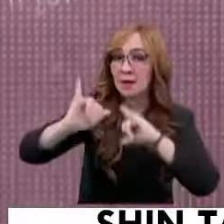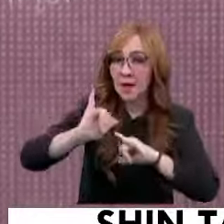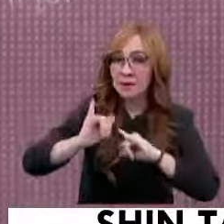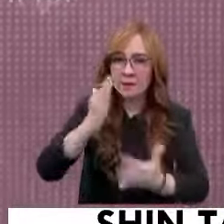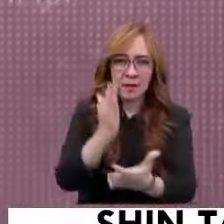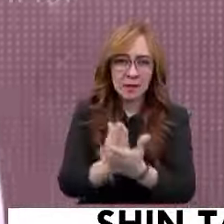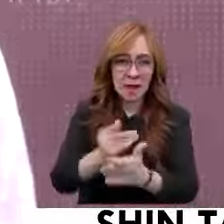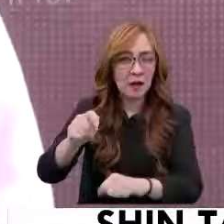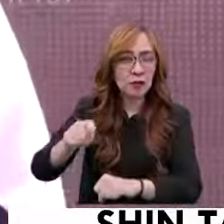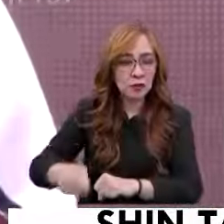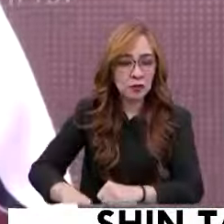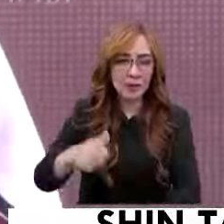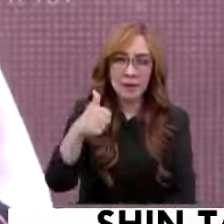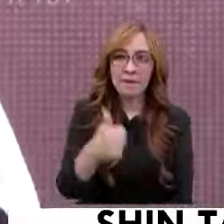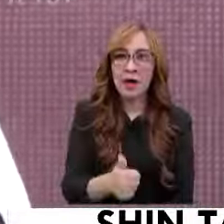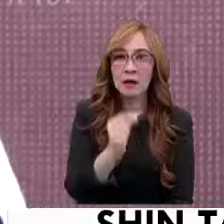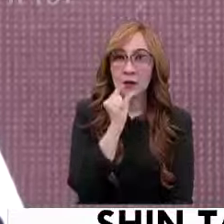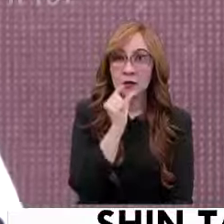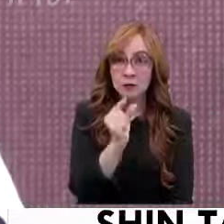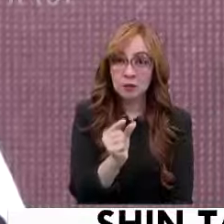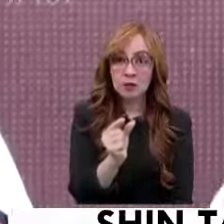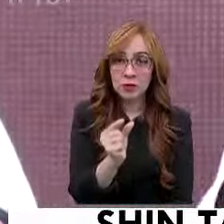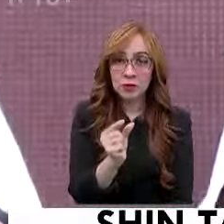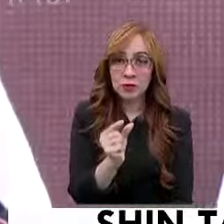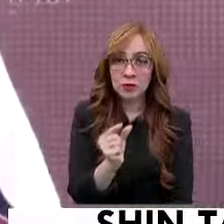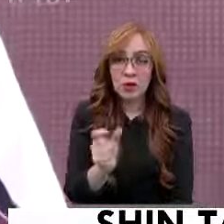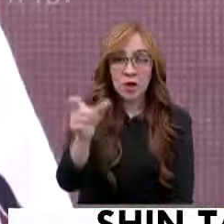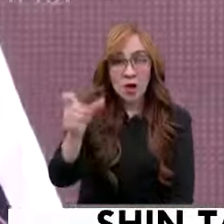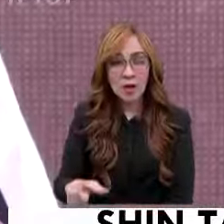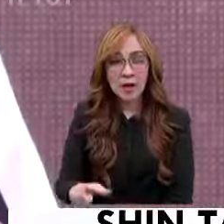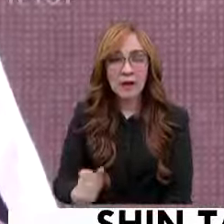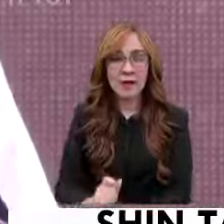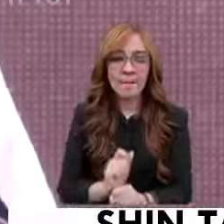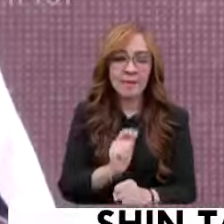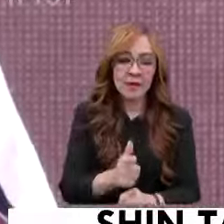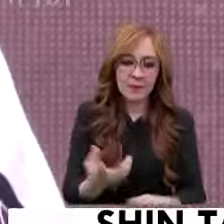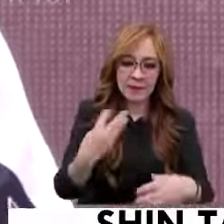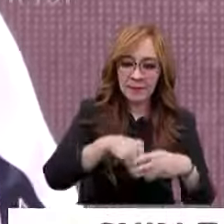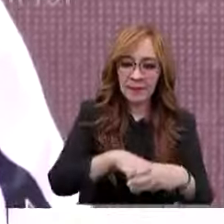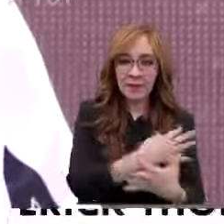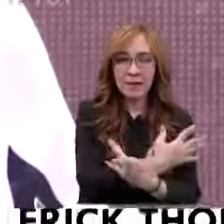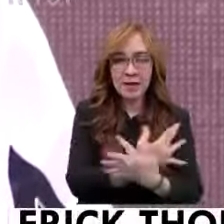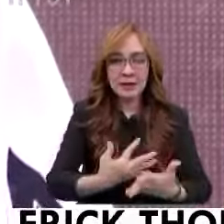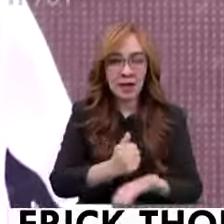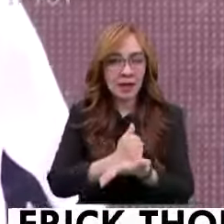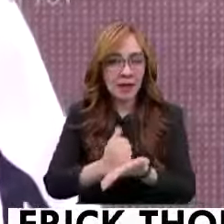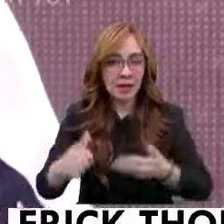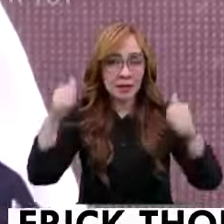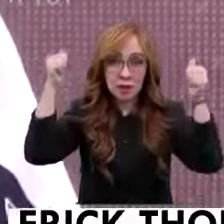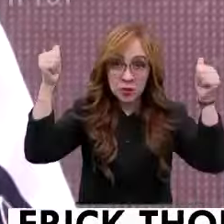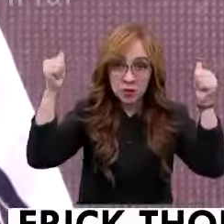hukum yang baik kepada si pengguna miras penliibatan masyarakat adat tokoh agama dan tokoh